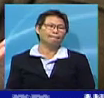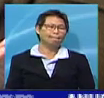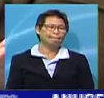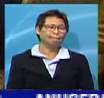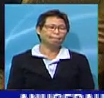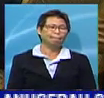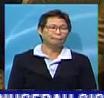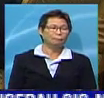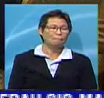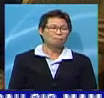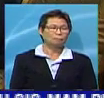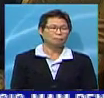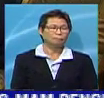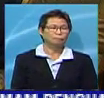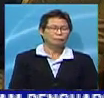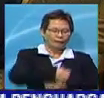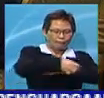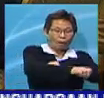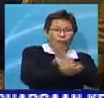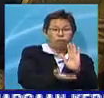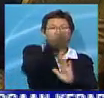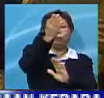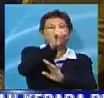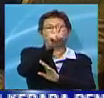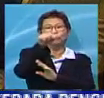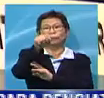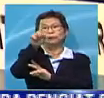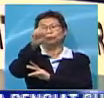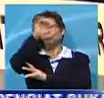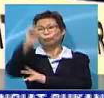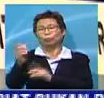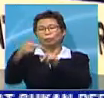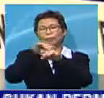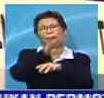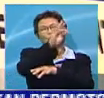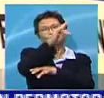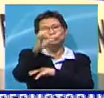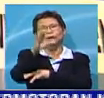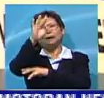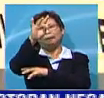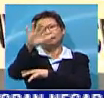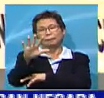sebelumnya ek seb eksport meningkat 1.1% kepada